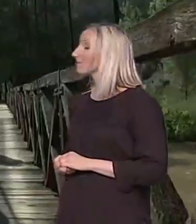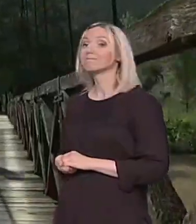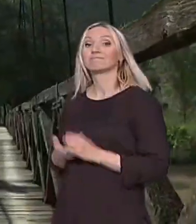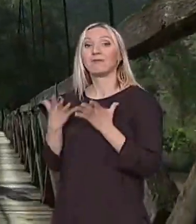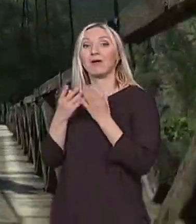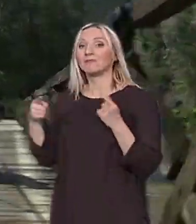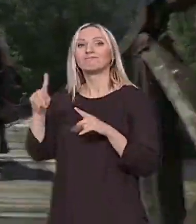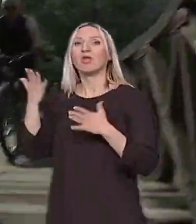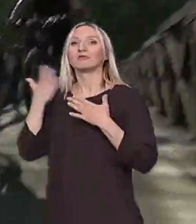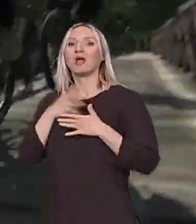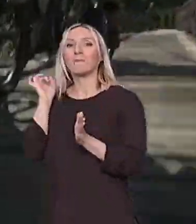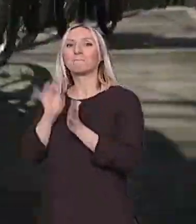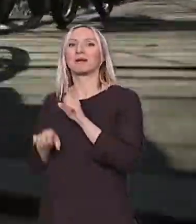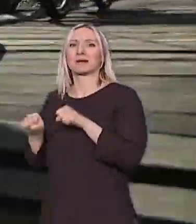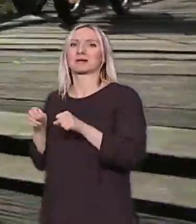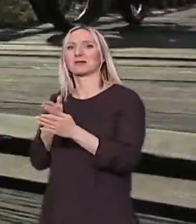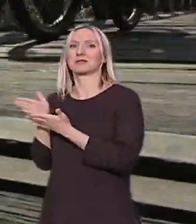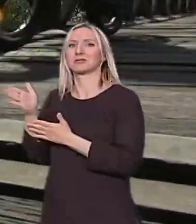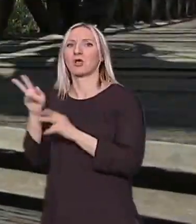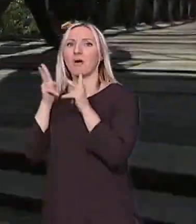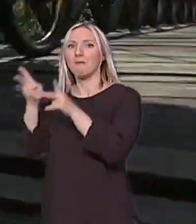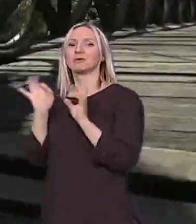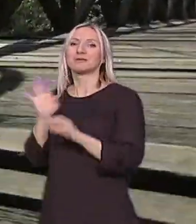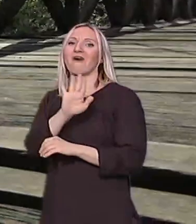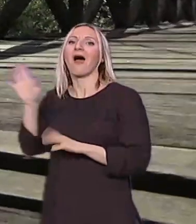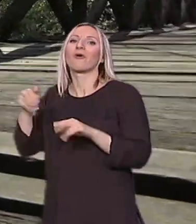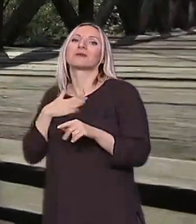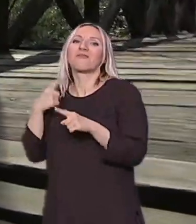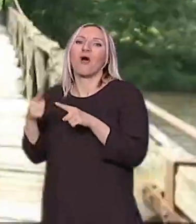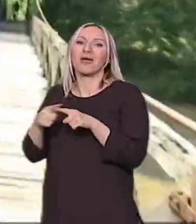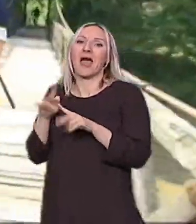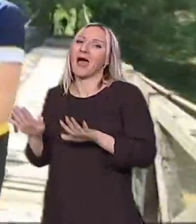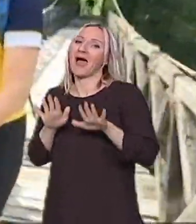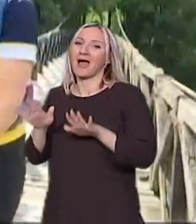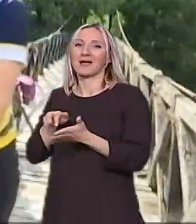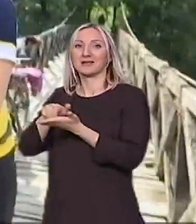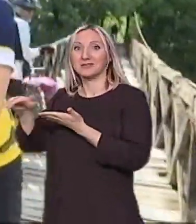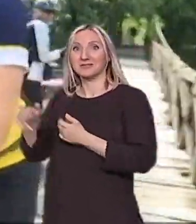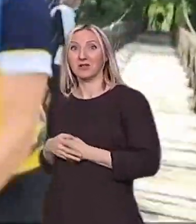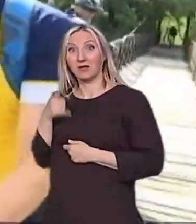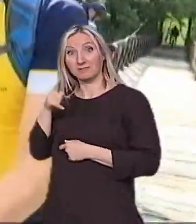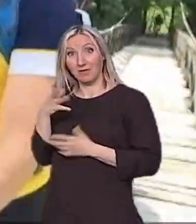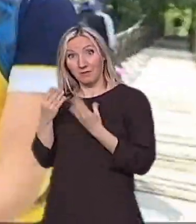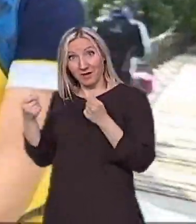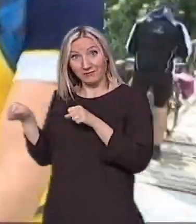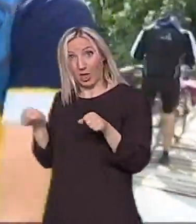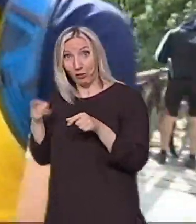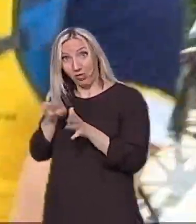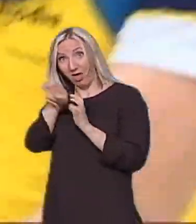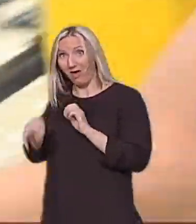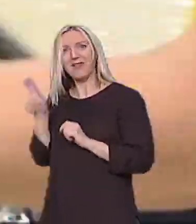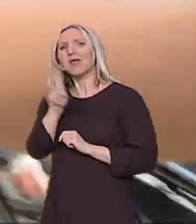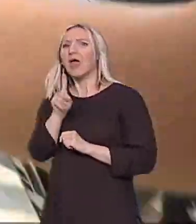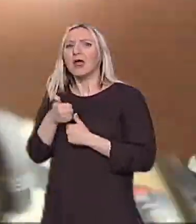Mnogi ne žele da brzo pređu na drugu stranu. Svako iz svojih razloga. Jel se previše ljude? Ne.